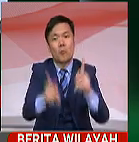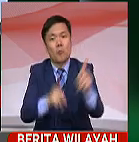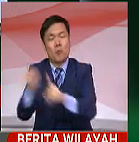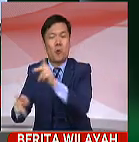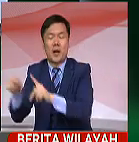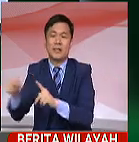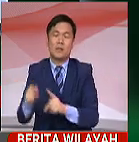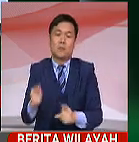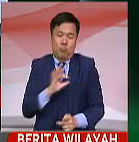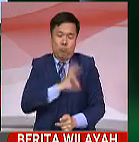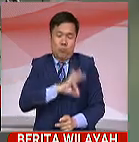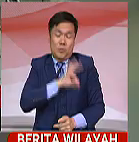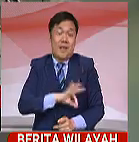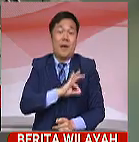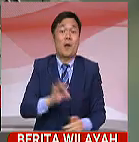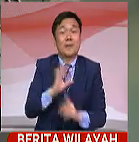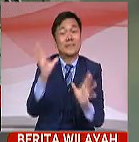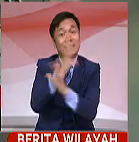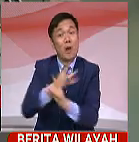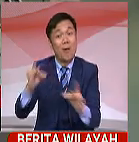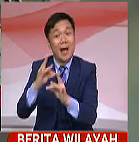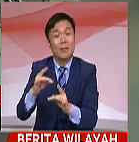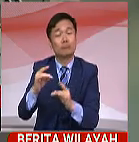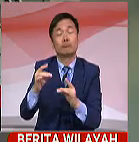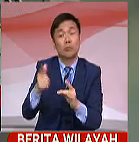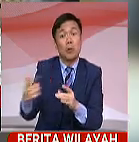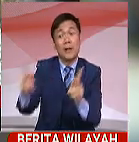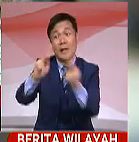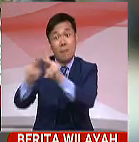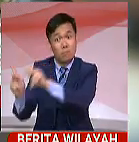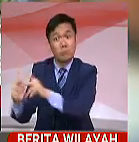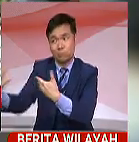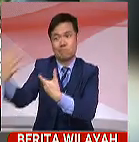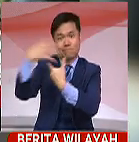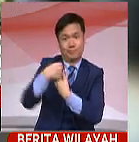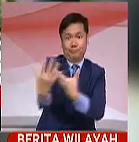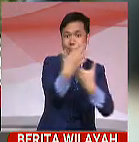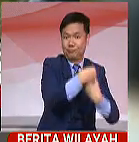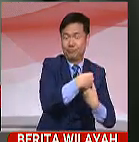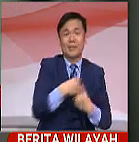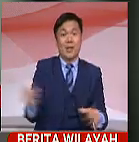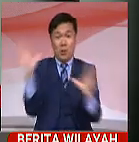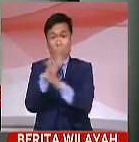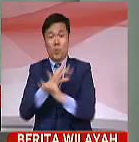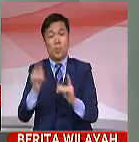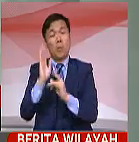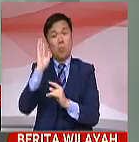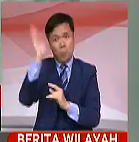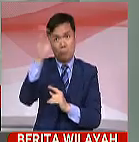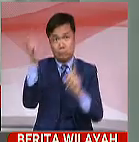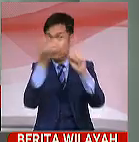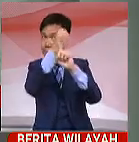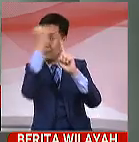kepada rakyat di Sarawak tanpa meminggirkan kawasan luar bandar. Jelasnya Sarawak sememangnya optimis menuju ke arah